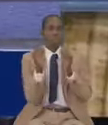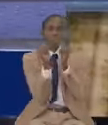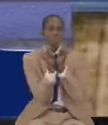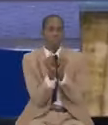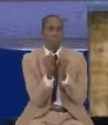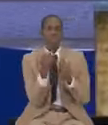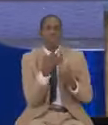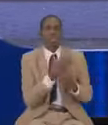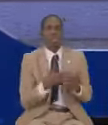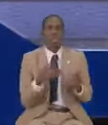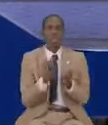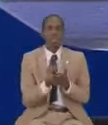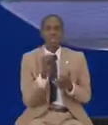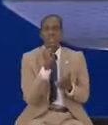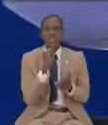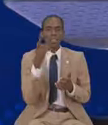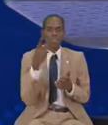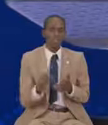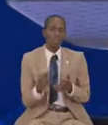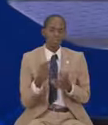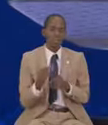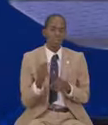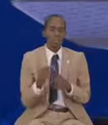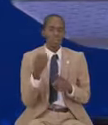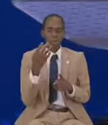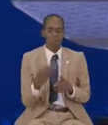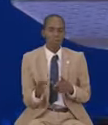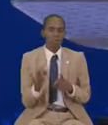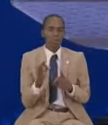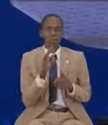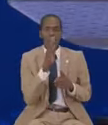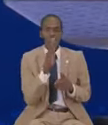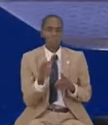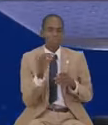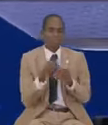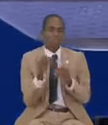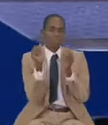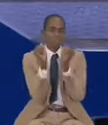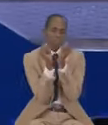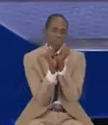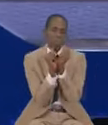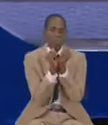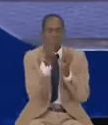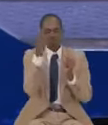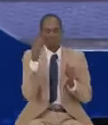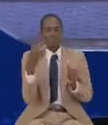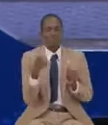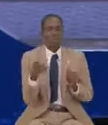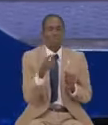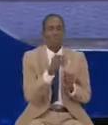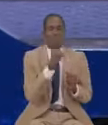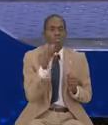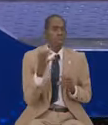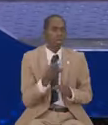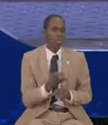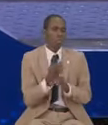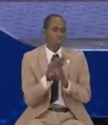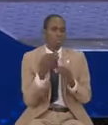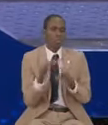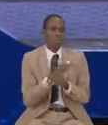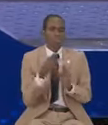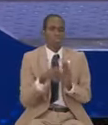alors c'est la position de la captivité à cause de leur infidélité et aujourd'hui alors qu'est-ce qui nous arrive